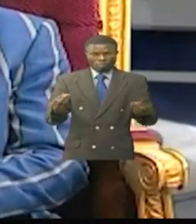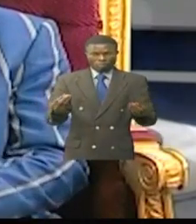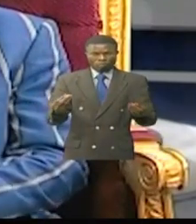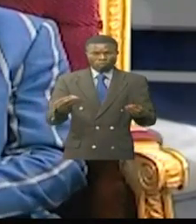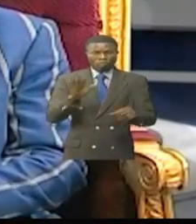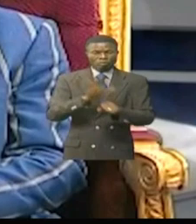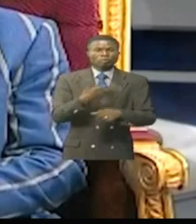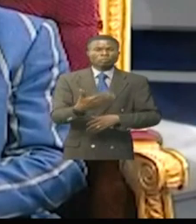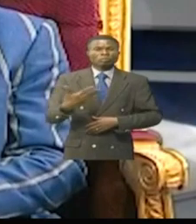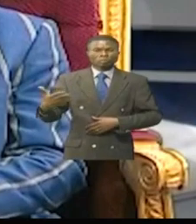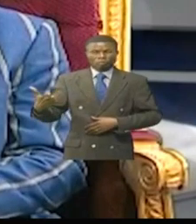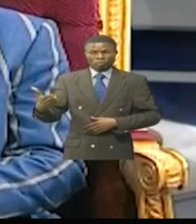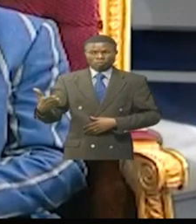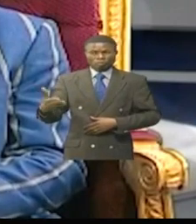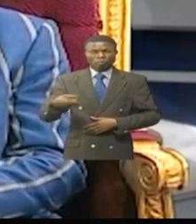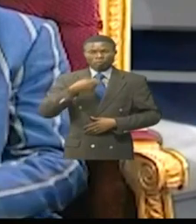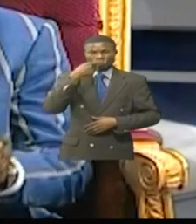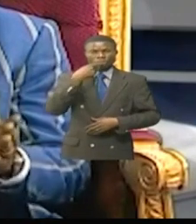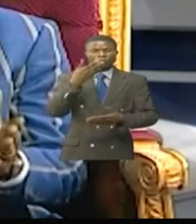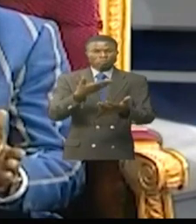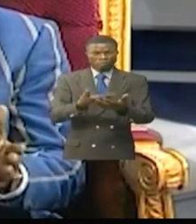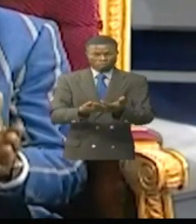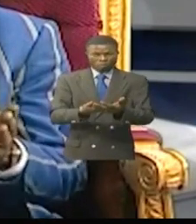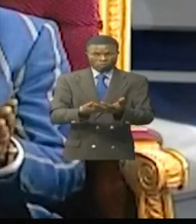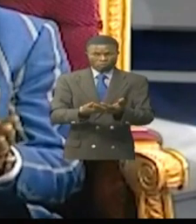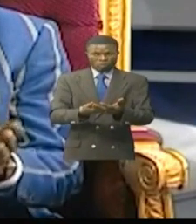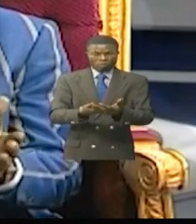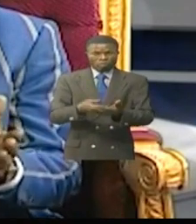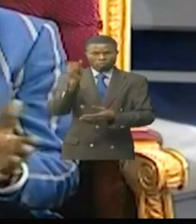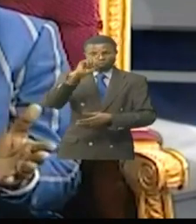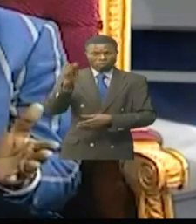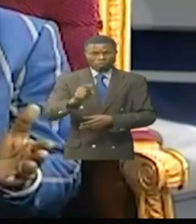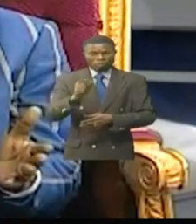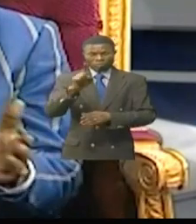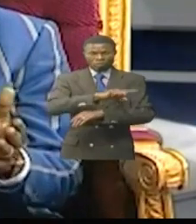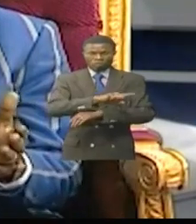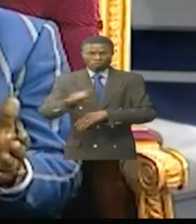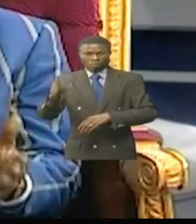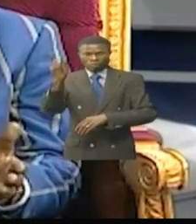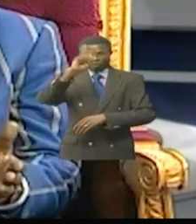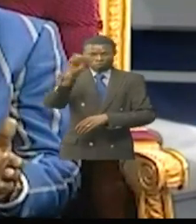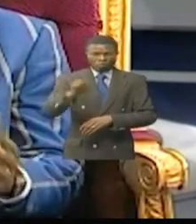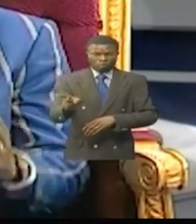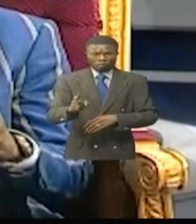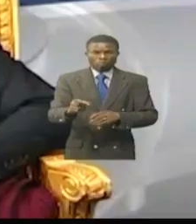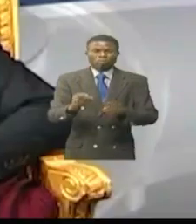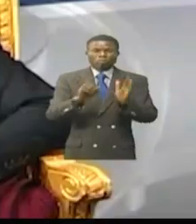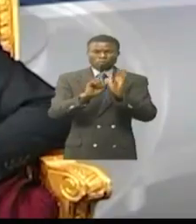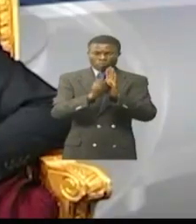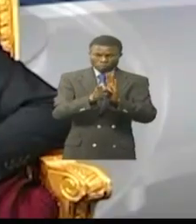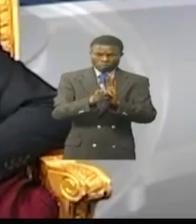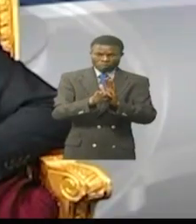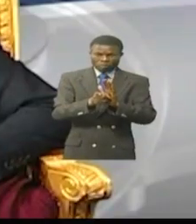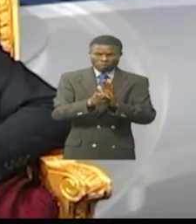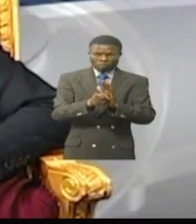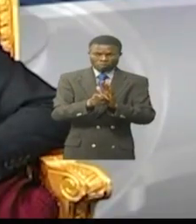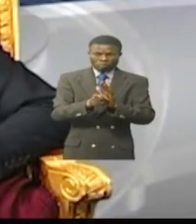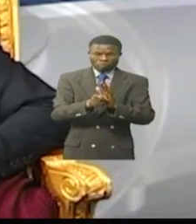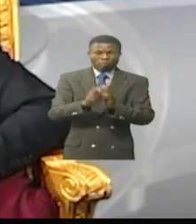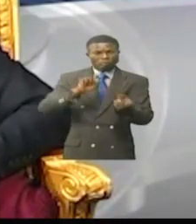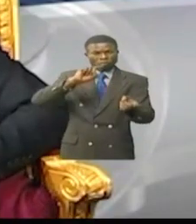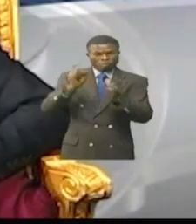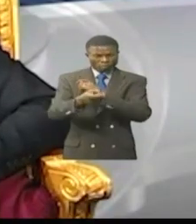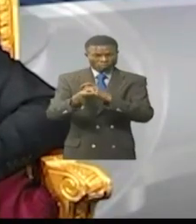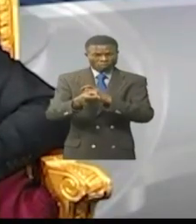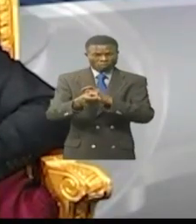des choses qui peuvent se dire en 30 minutes ou 60 minutes qui peuvent